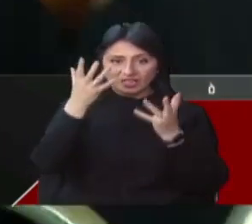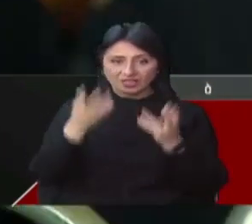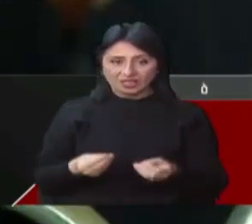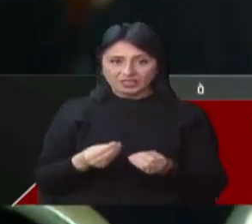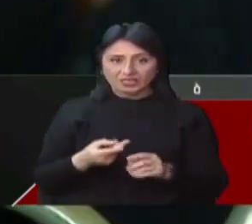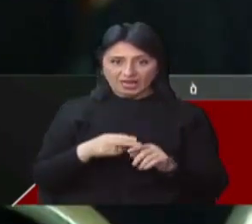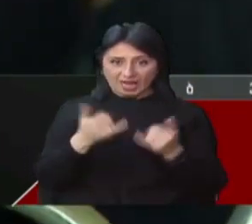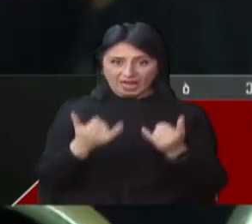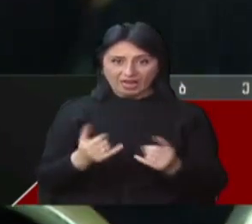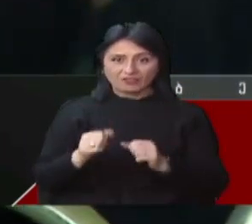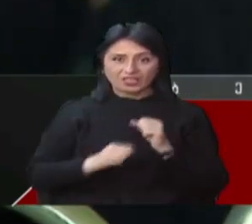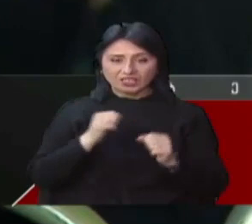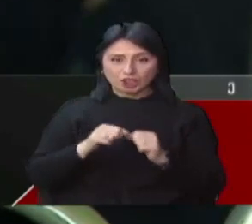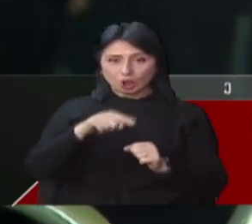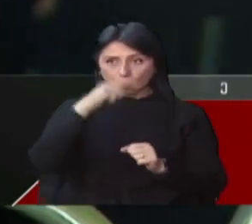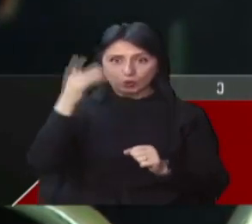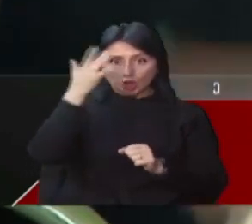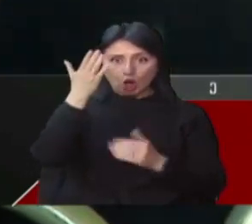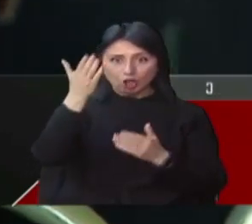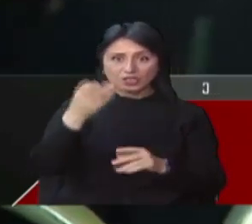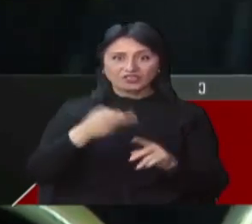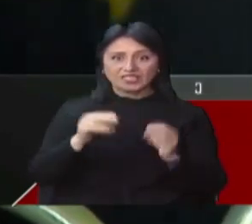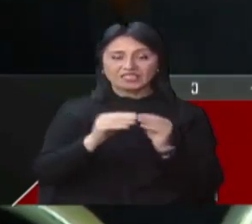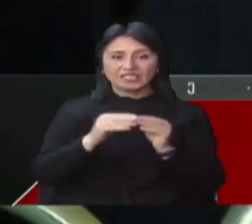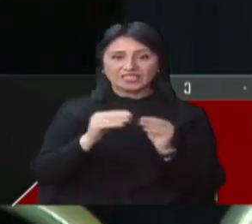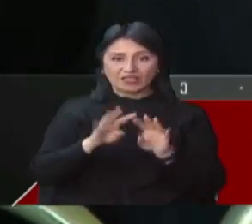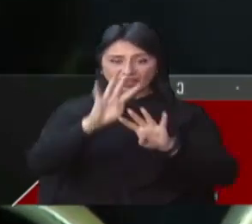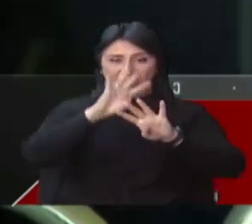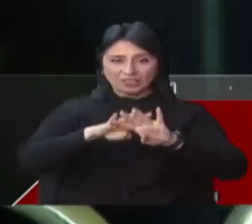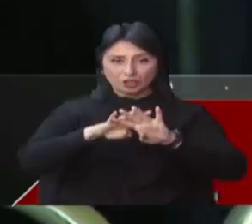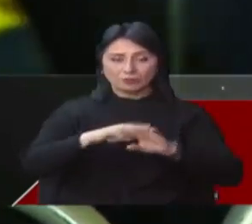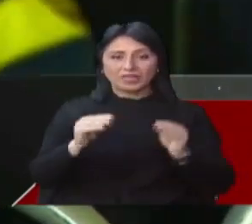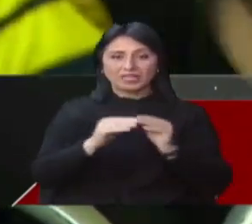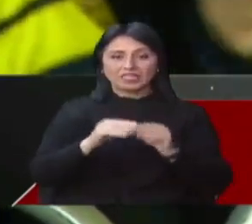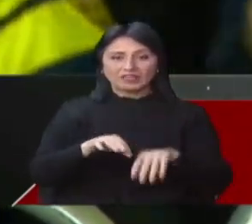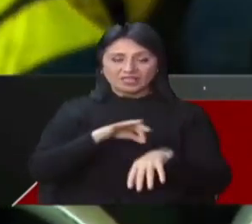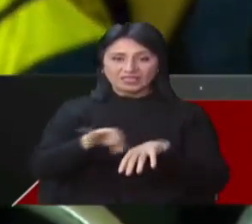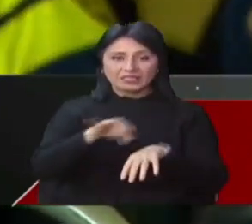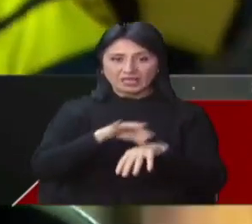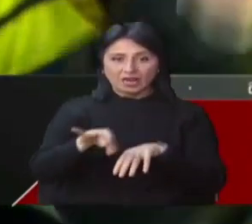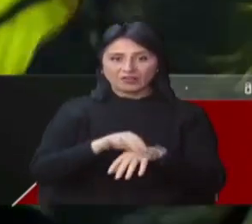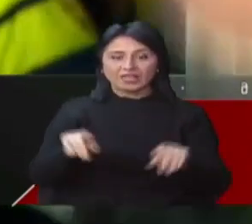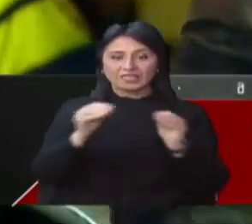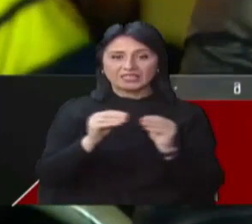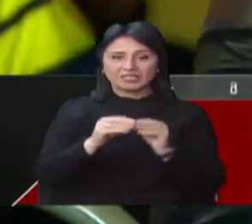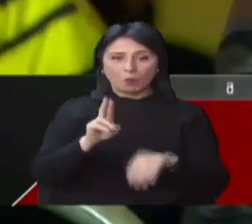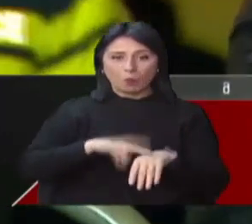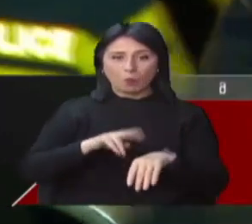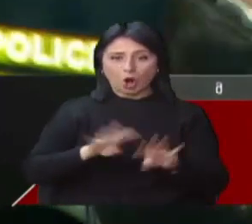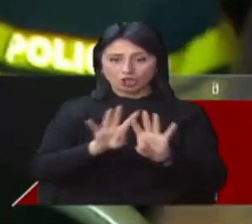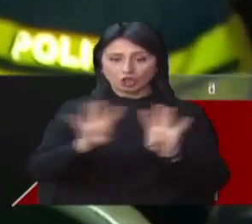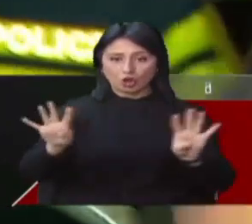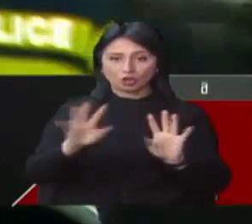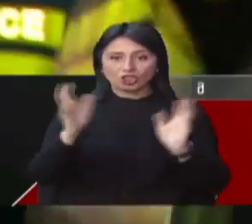დღეს. Ეხლა ცდილობს რუსული ოცნება, ისევ გისოსებით, ისევ ძალის გამოყენებით, ისევ პოლიციის